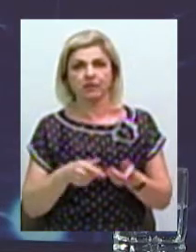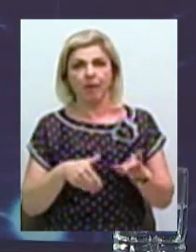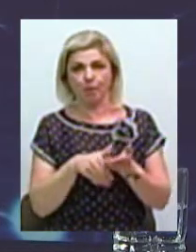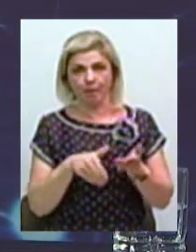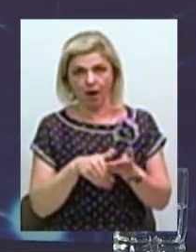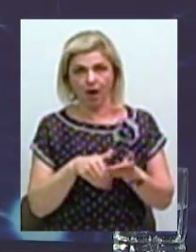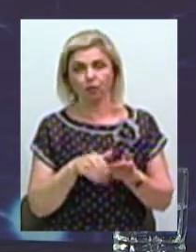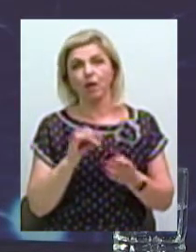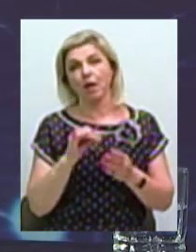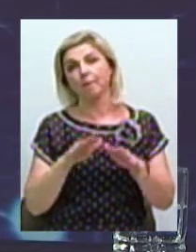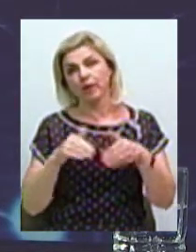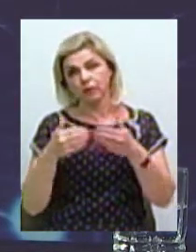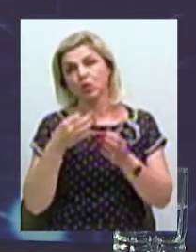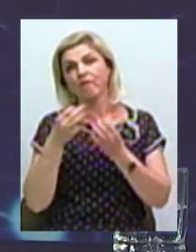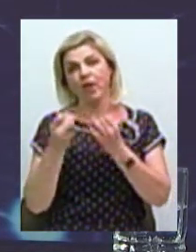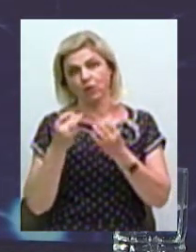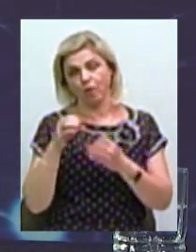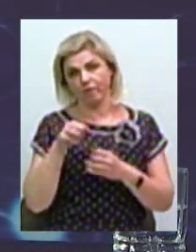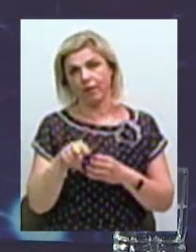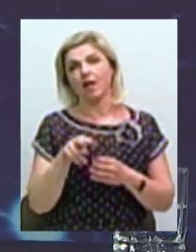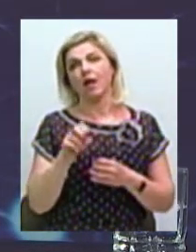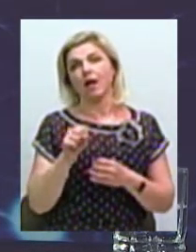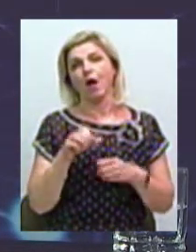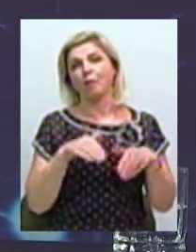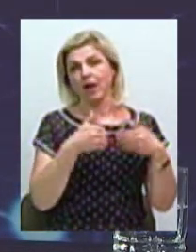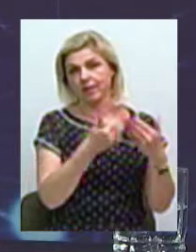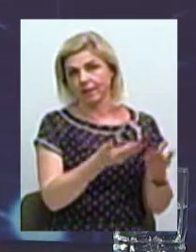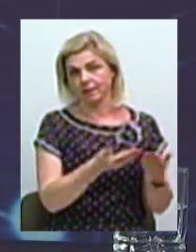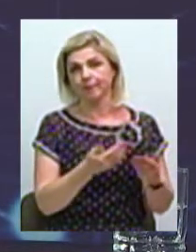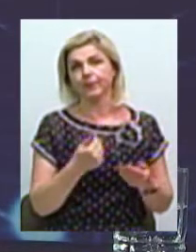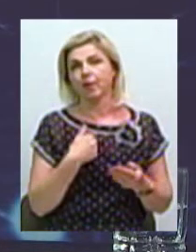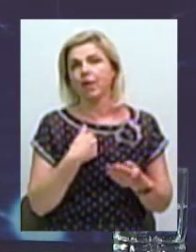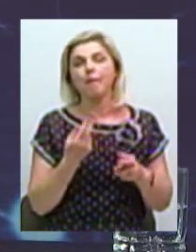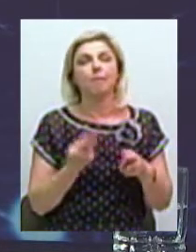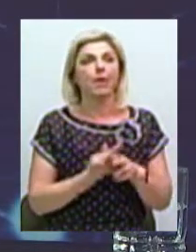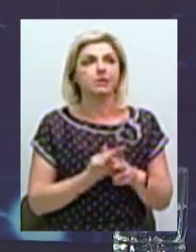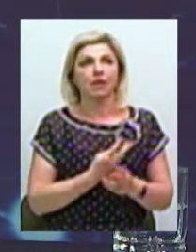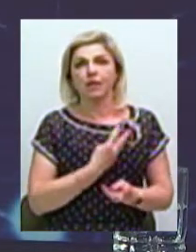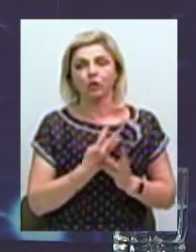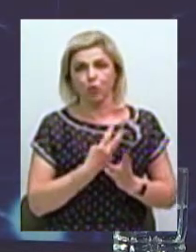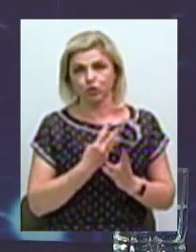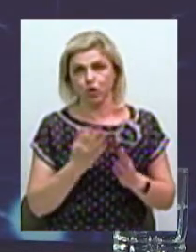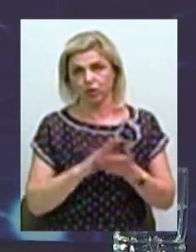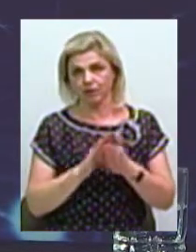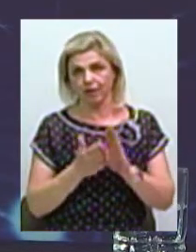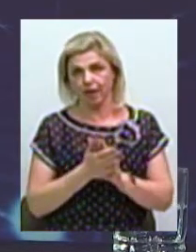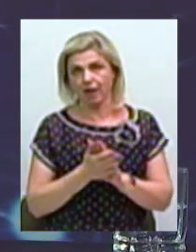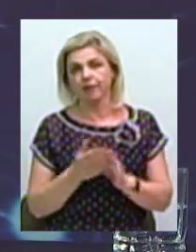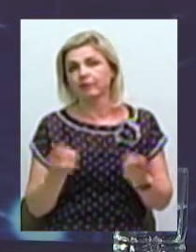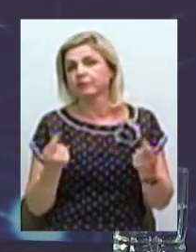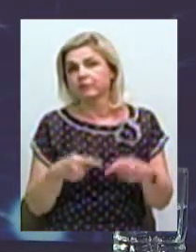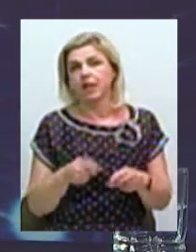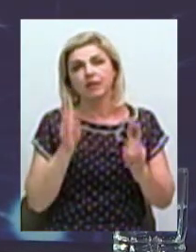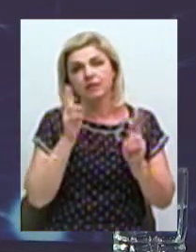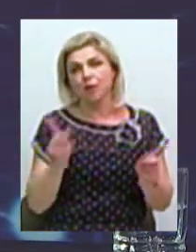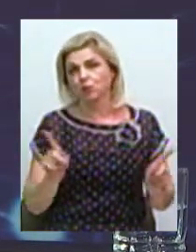вот посоветовала обратиться. И вот мы как-то уже в безнадежном состоянии таком, мы уже не знали просто, что нам